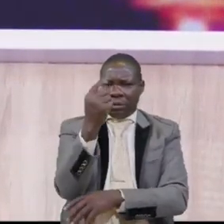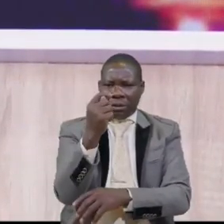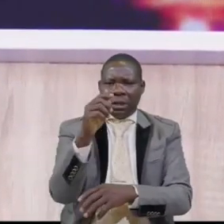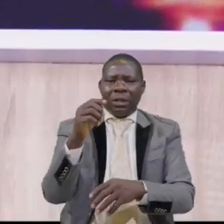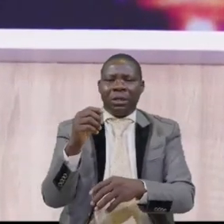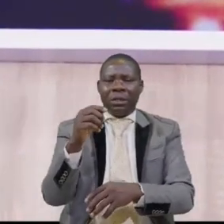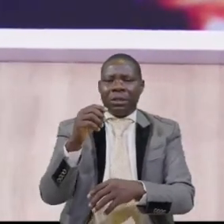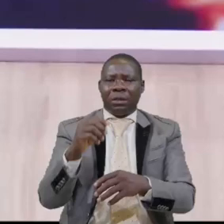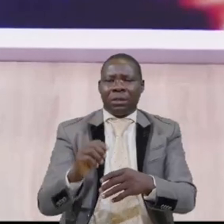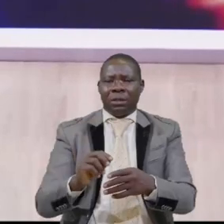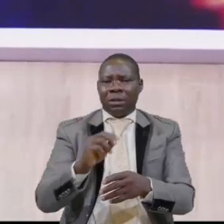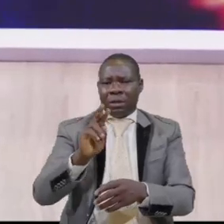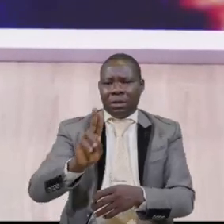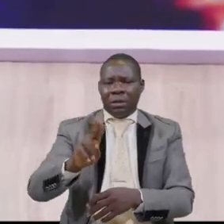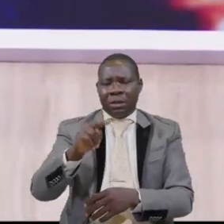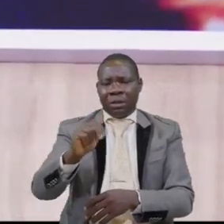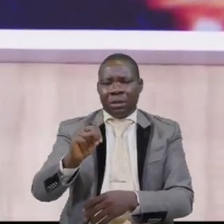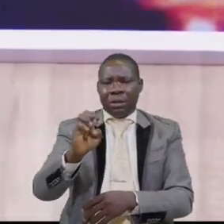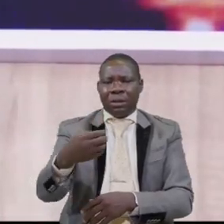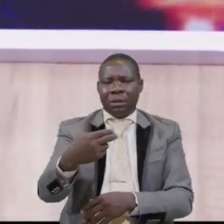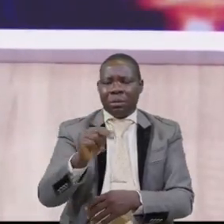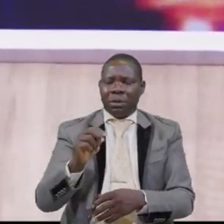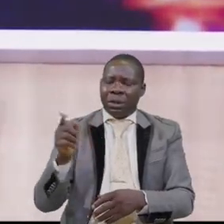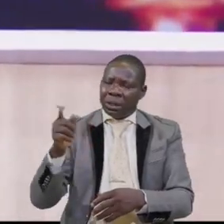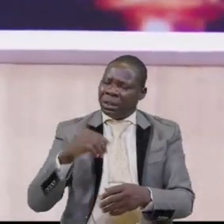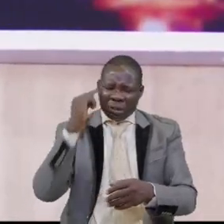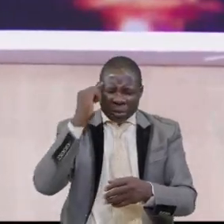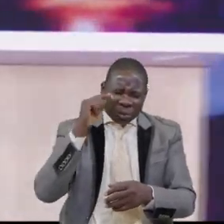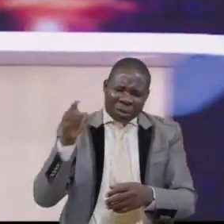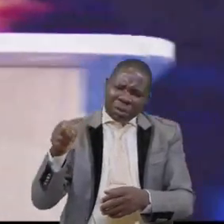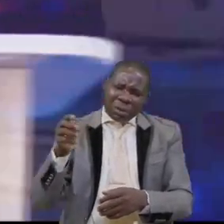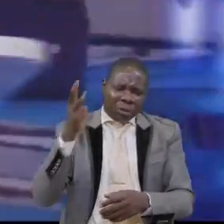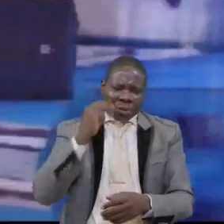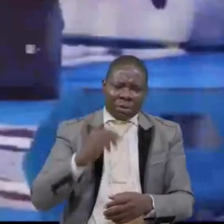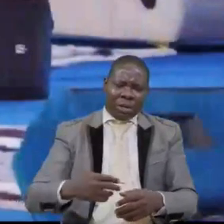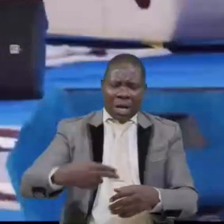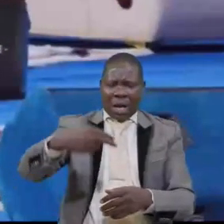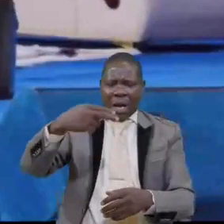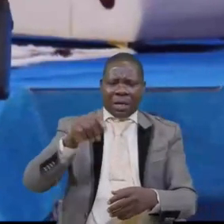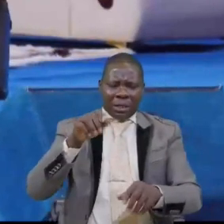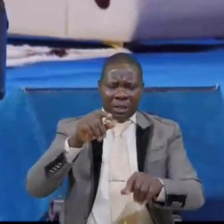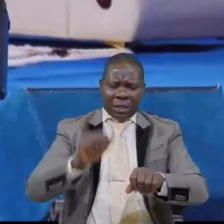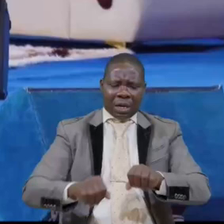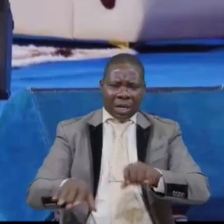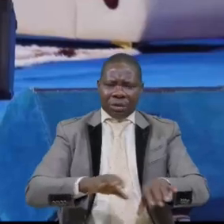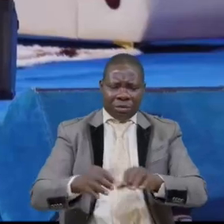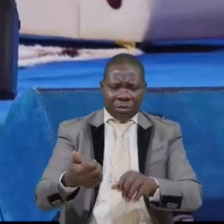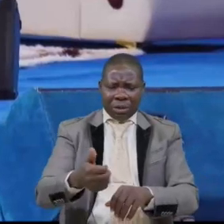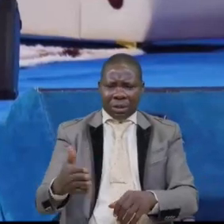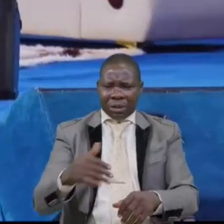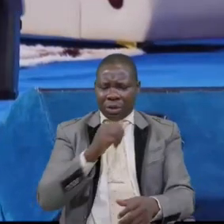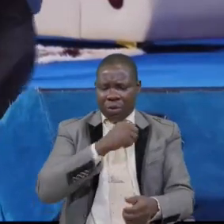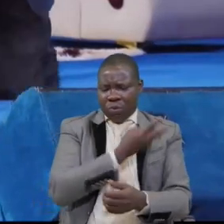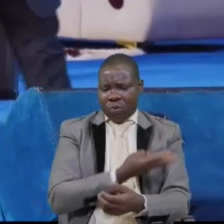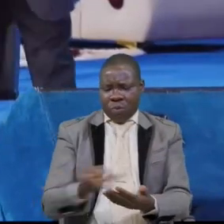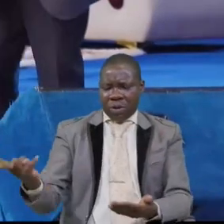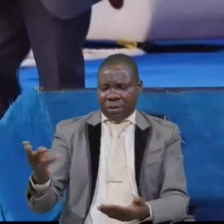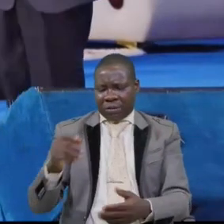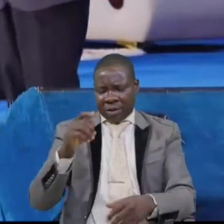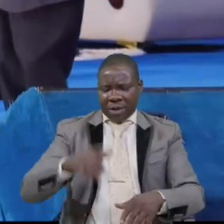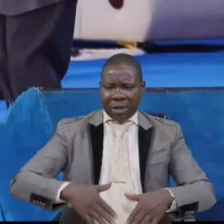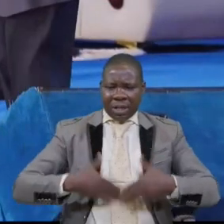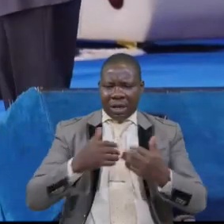celui qui est élevé. Il pensait qu'il était élevé et il pouvait faire tout ce qu'il voulait. Il pouvait gaspiller des vies, il pouvait détruire des vies et il pouvait